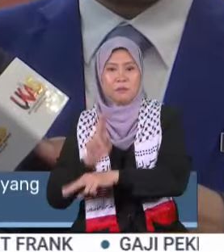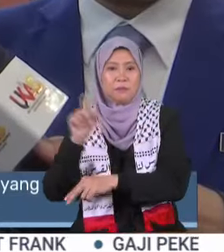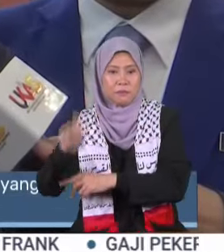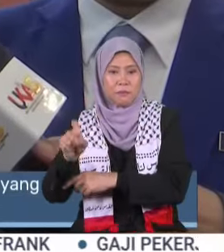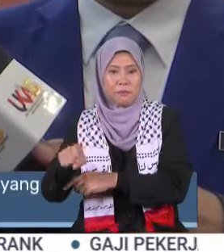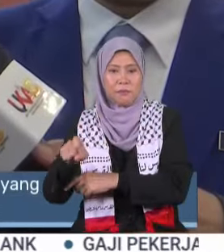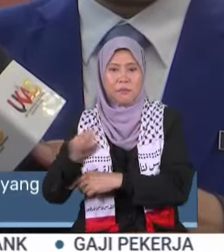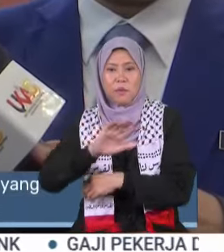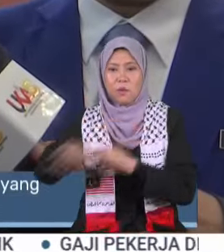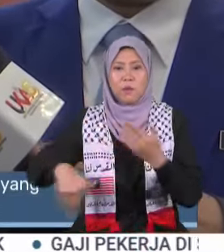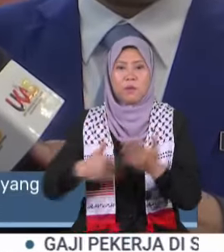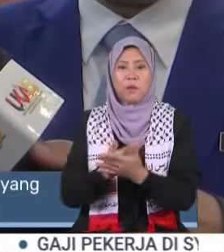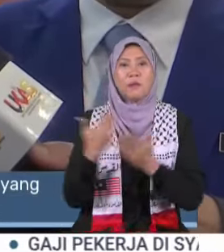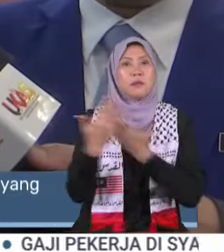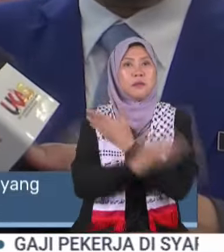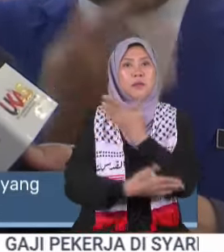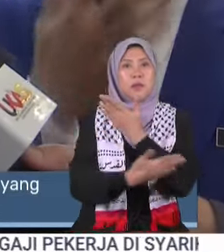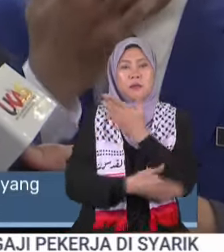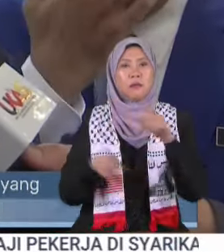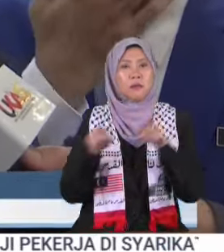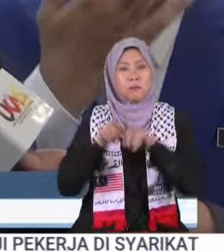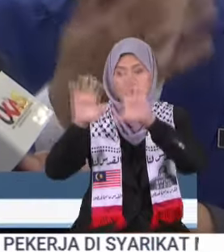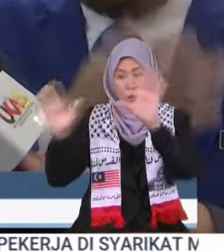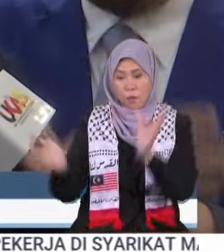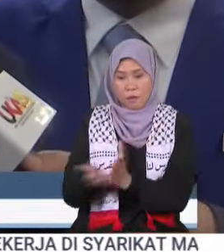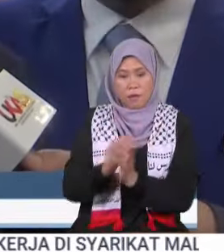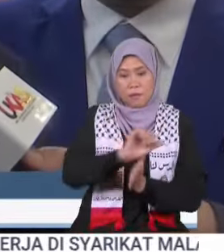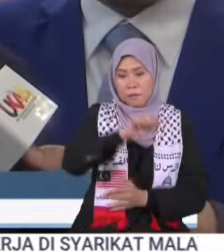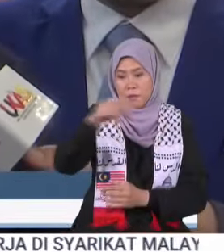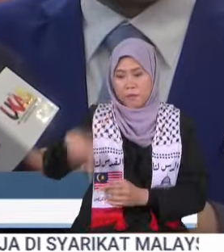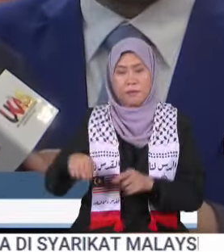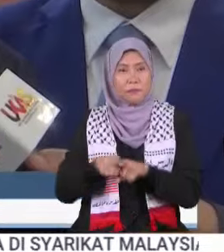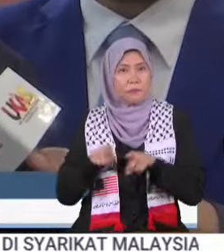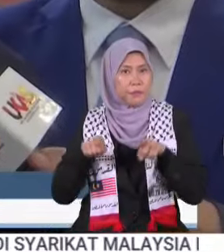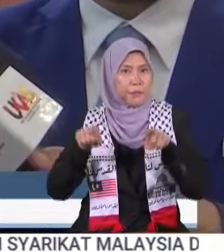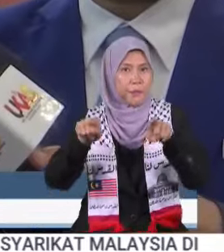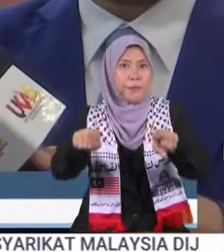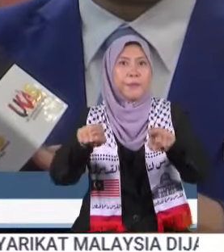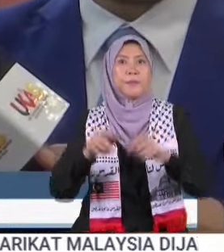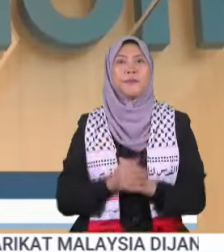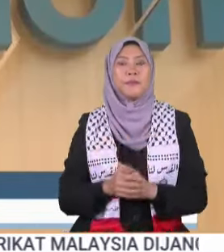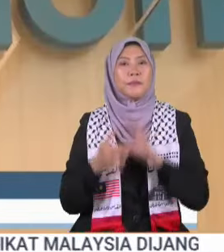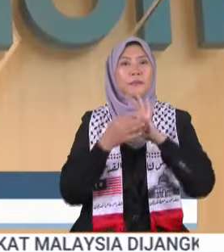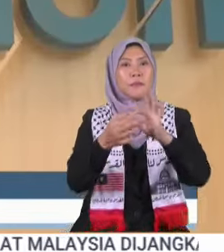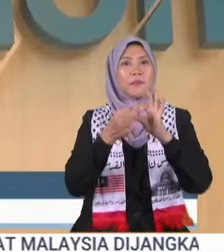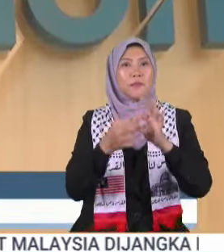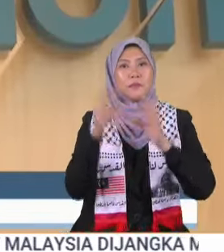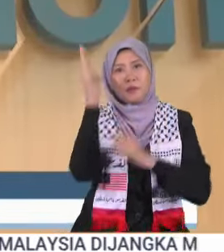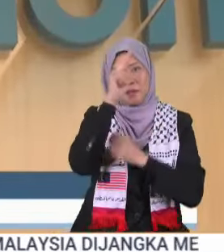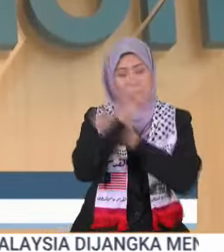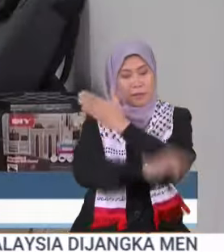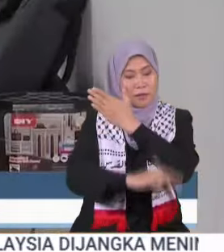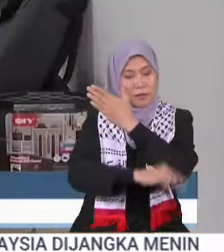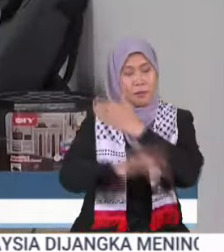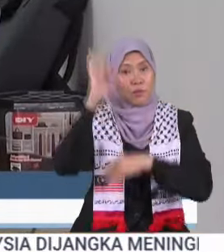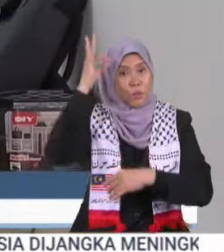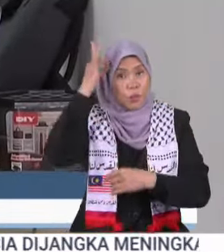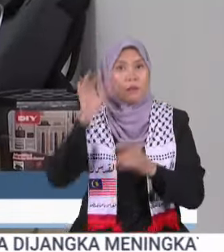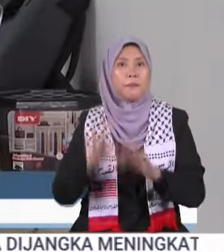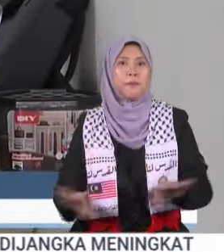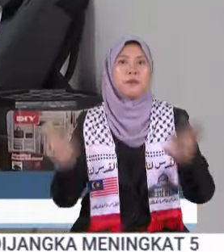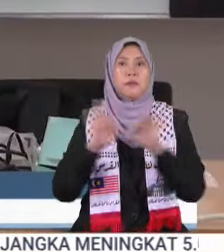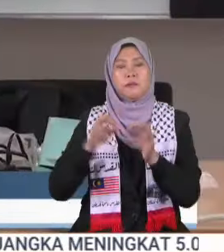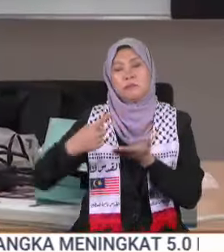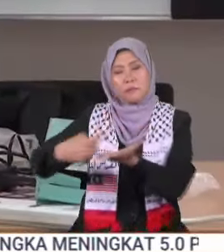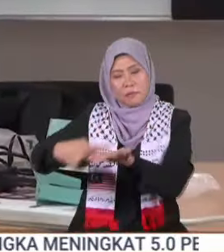look at Ministry specific for that Purpose menurut Gobin kerjasama kerajaan negeri dan persekutuan penting untuk